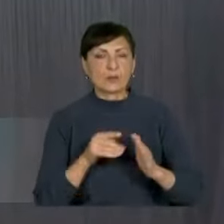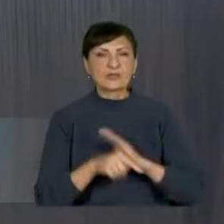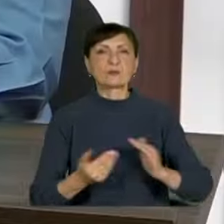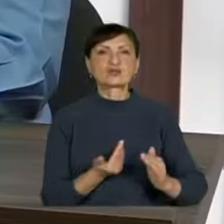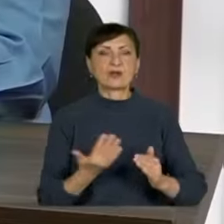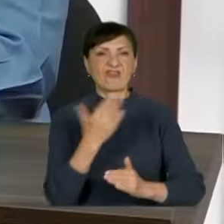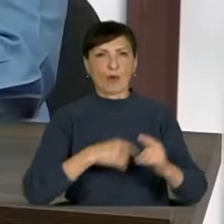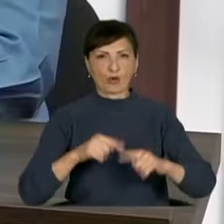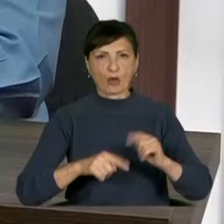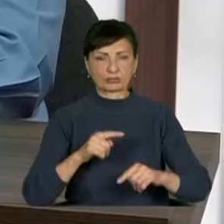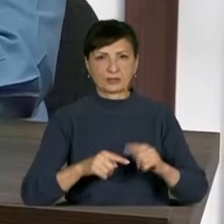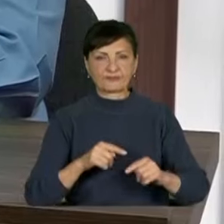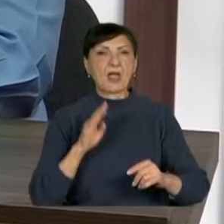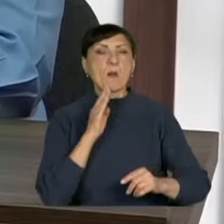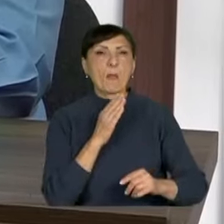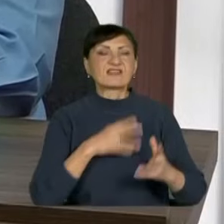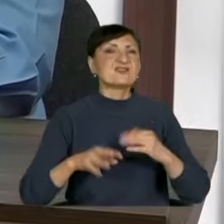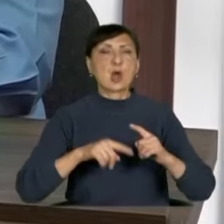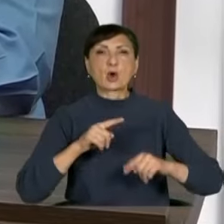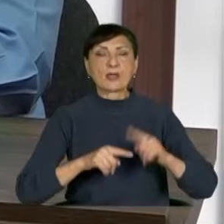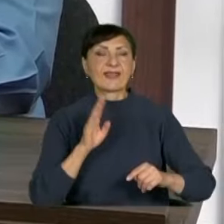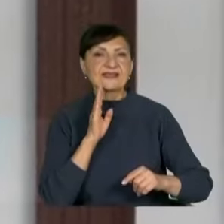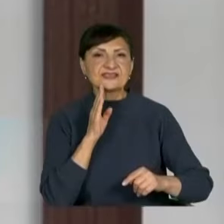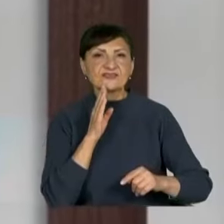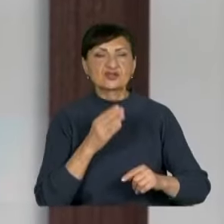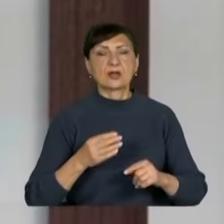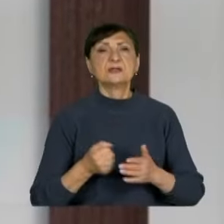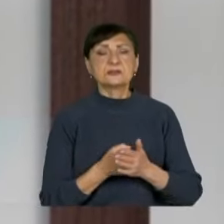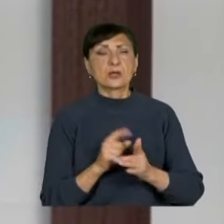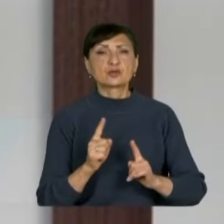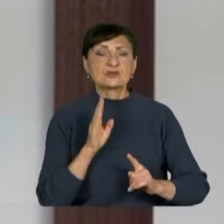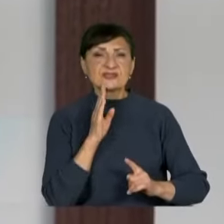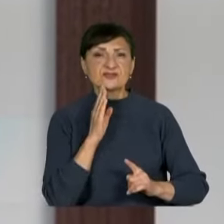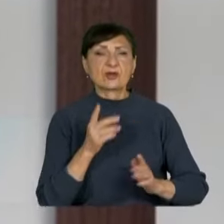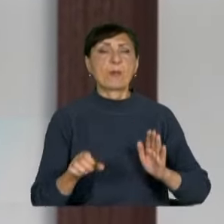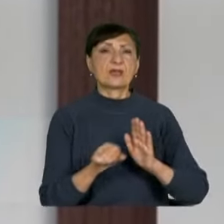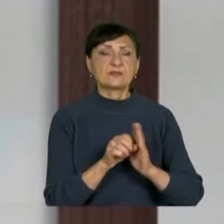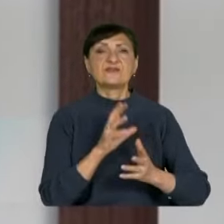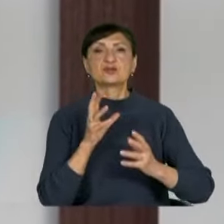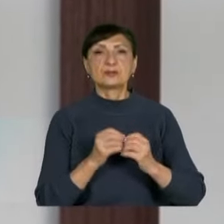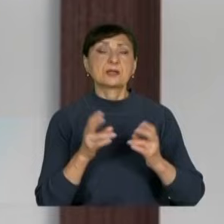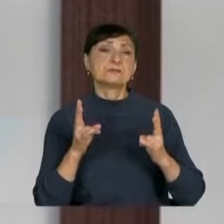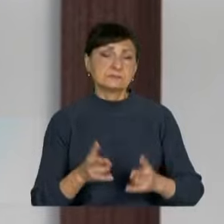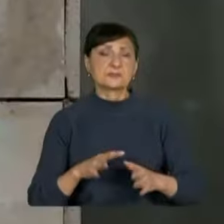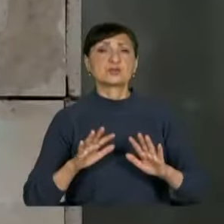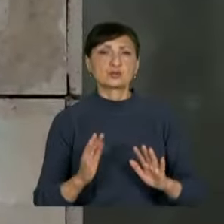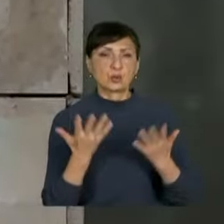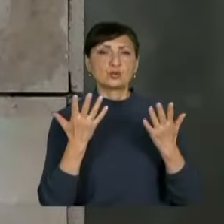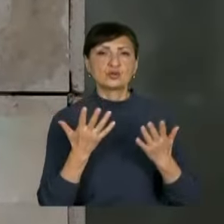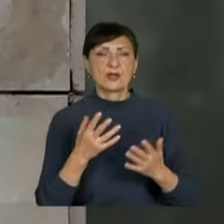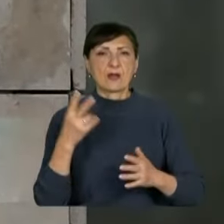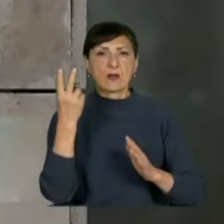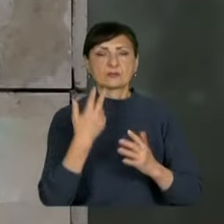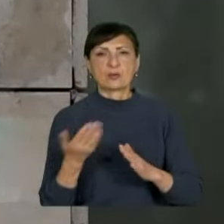ее родные. Напомню, мать и вся родня девочки настаивали на том, что девочка погибла в результате несчастного случая из-за